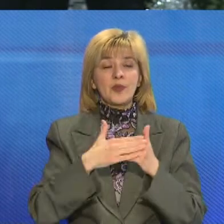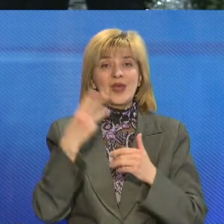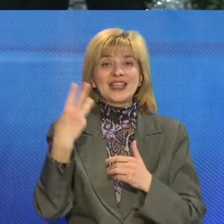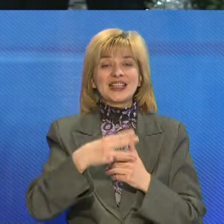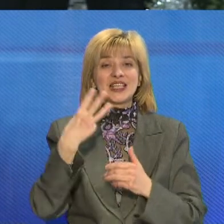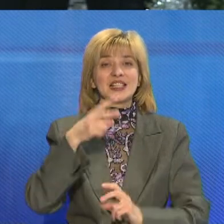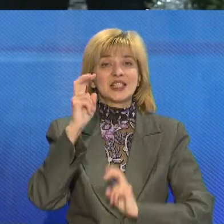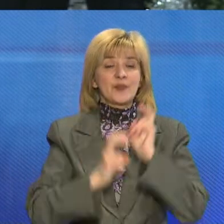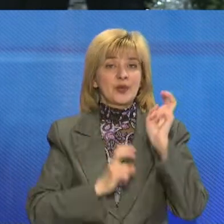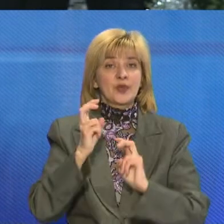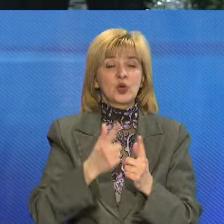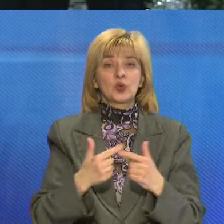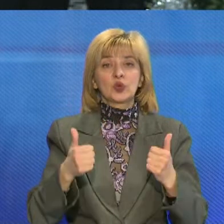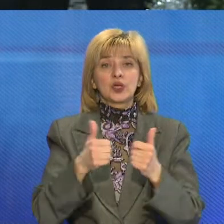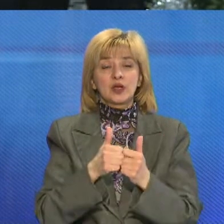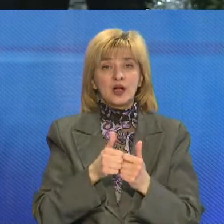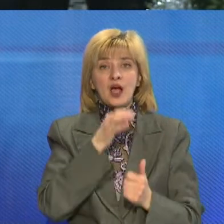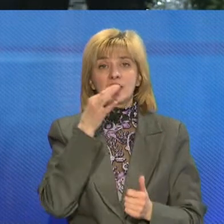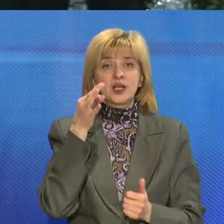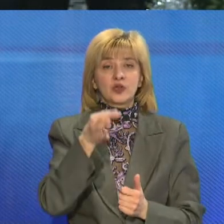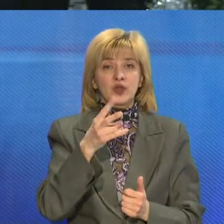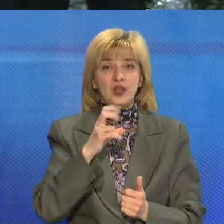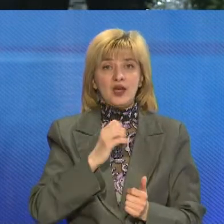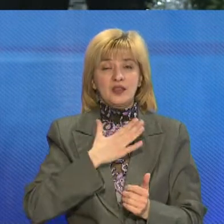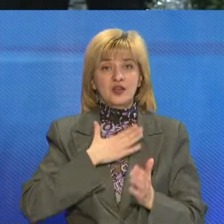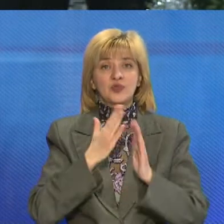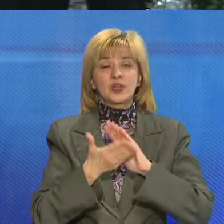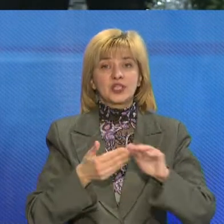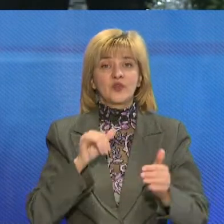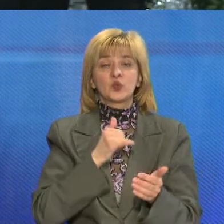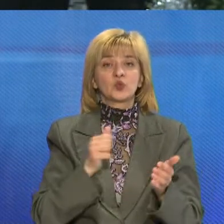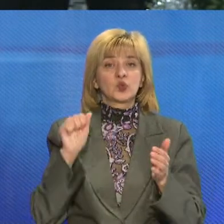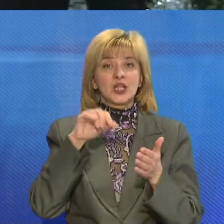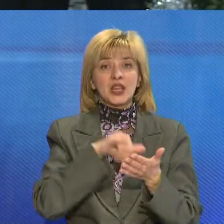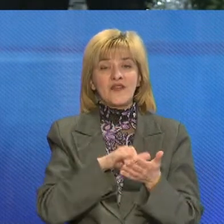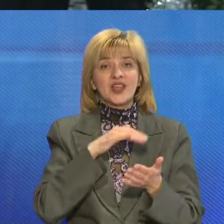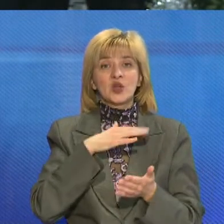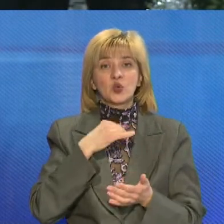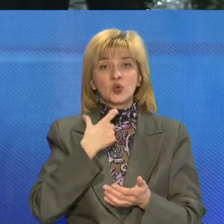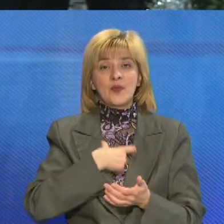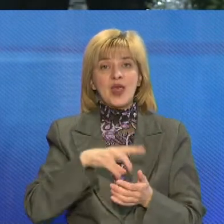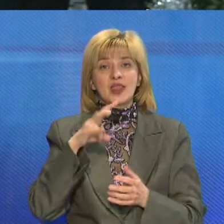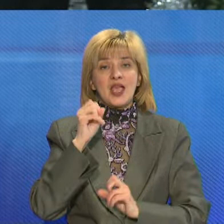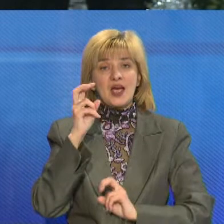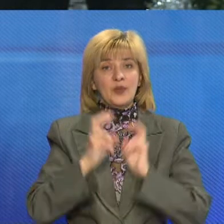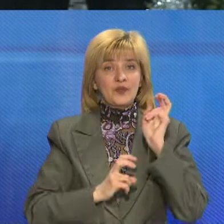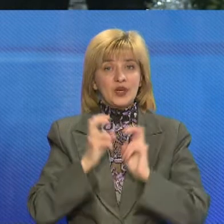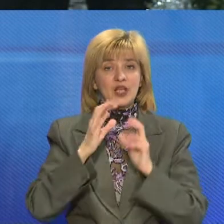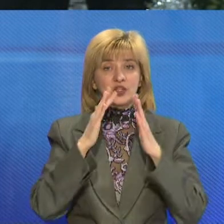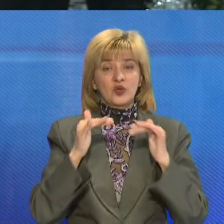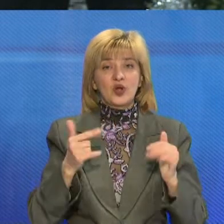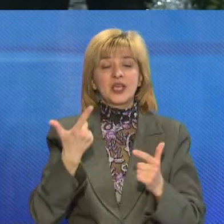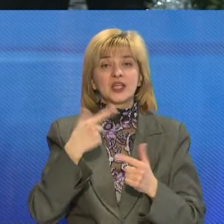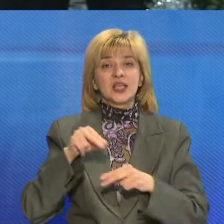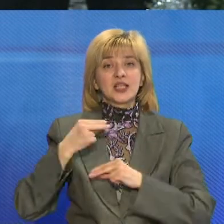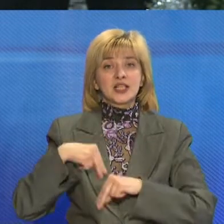30 предприятий и учреждений откликнулись на наш призыв и установили у себя на предприятиях, учреждениях такие елки, где непосредственно